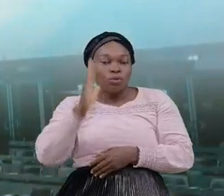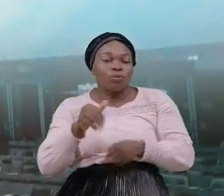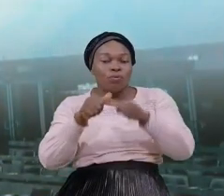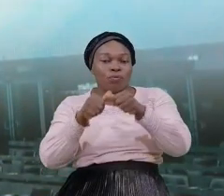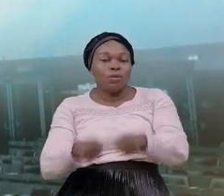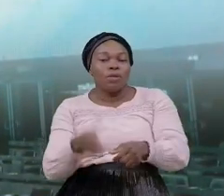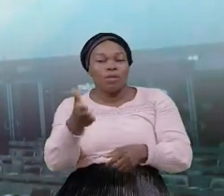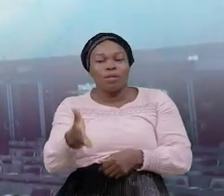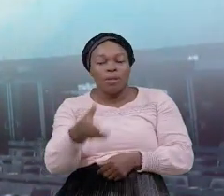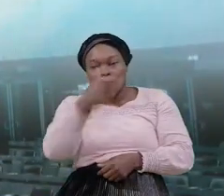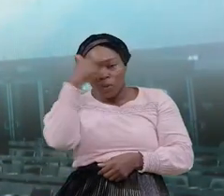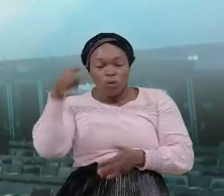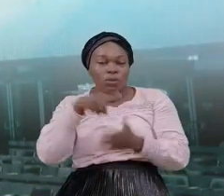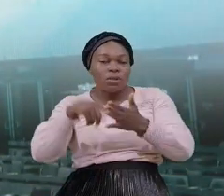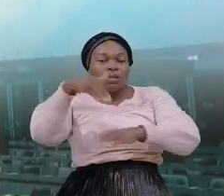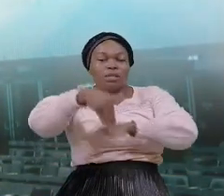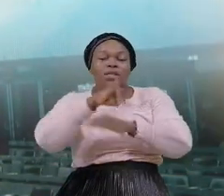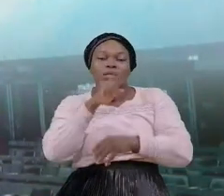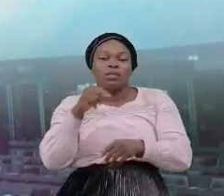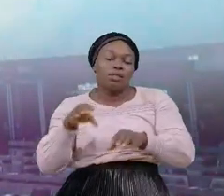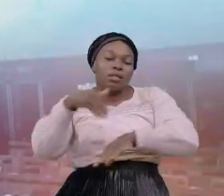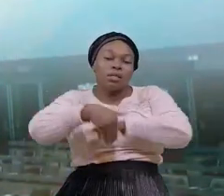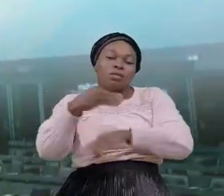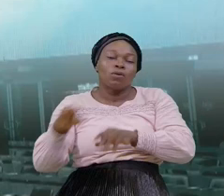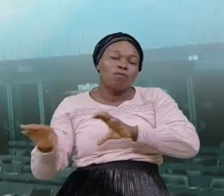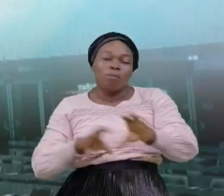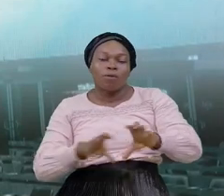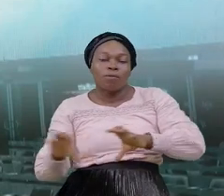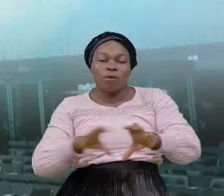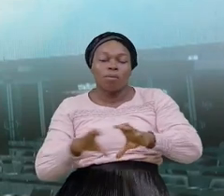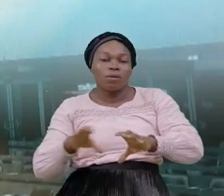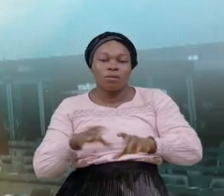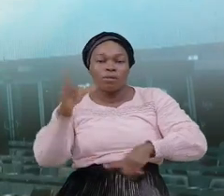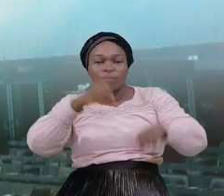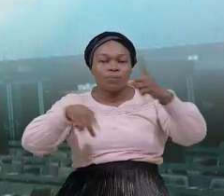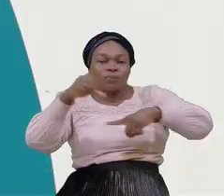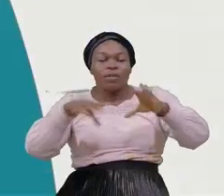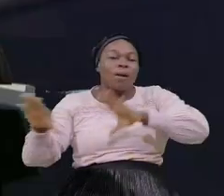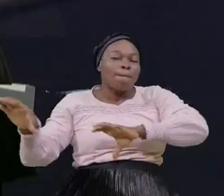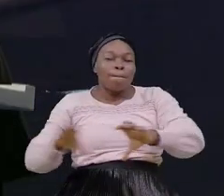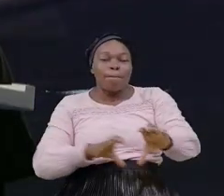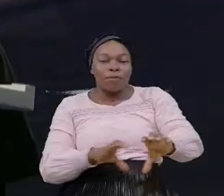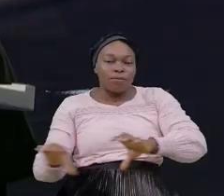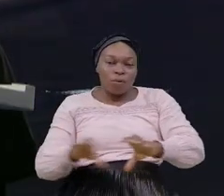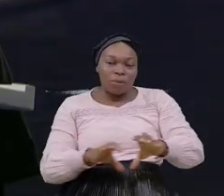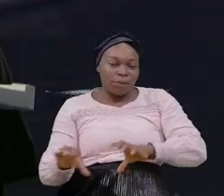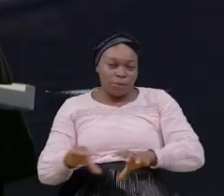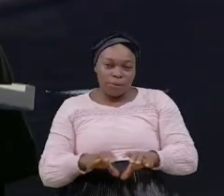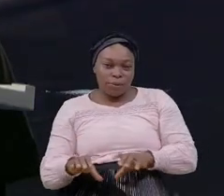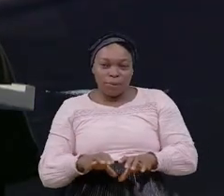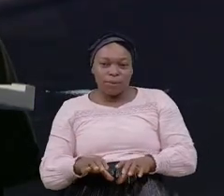Ce soir, c'est une soirée d'accomplissement. Criez accomplissement. Regardez comment vous le dites.